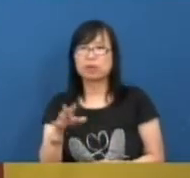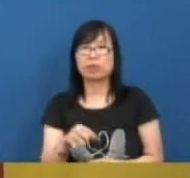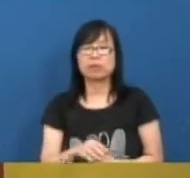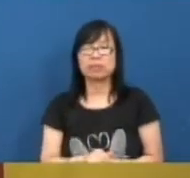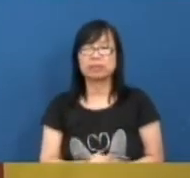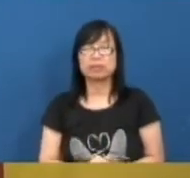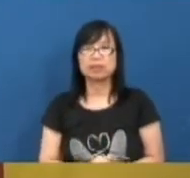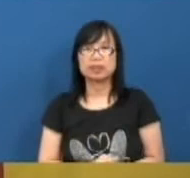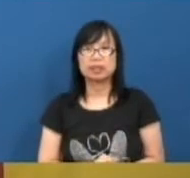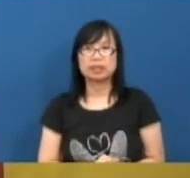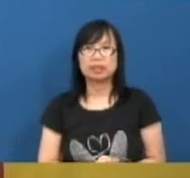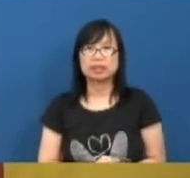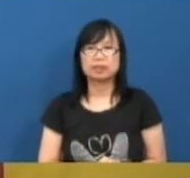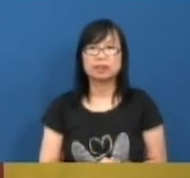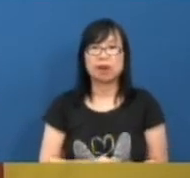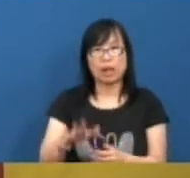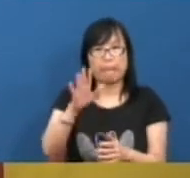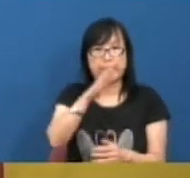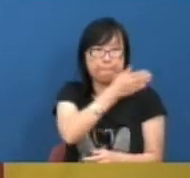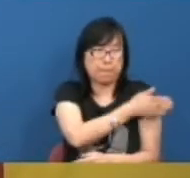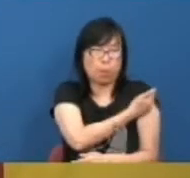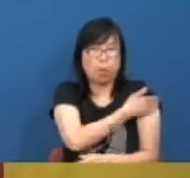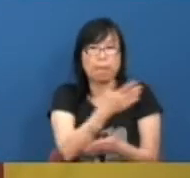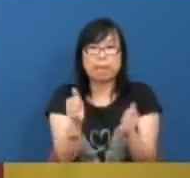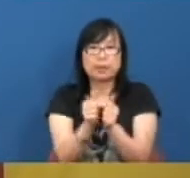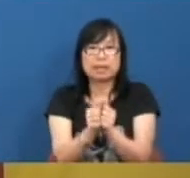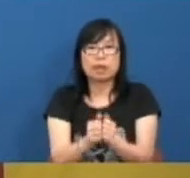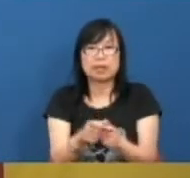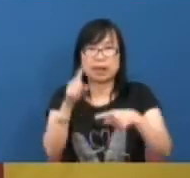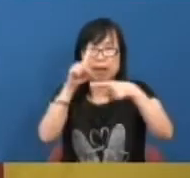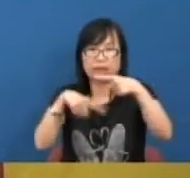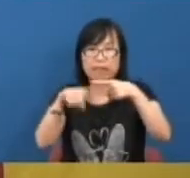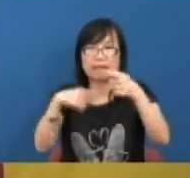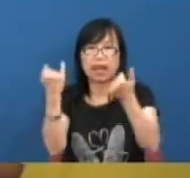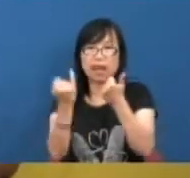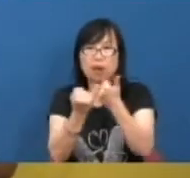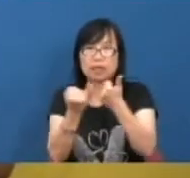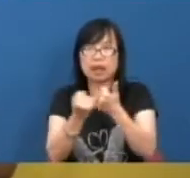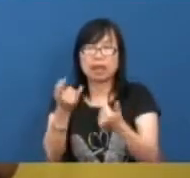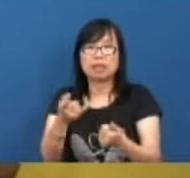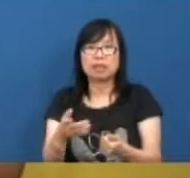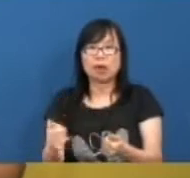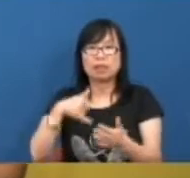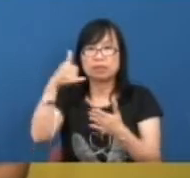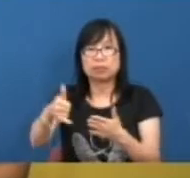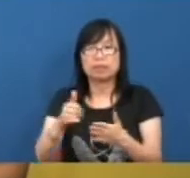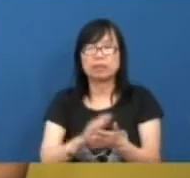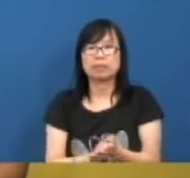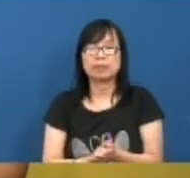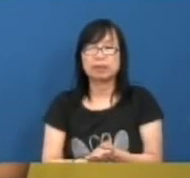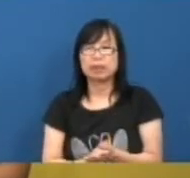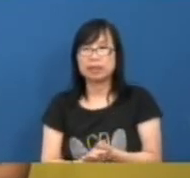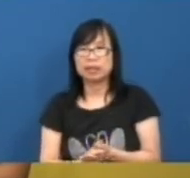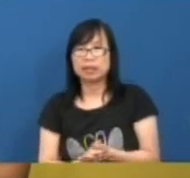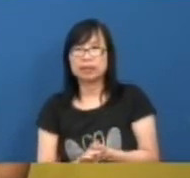些保安的朋友啦，甚至一些大學生是吧，一出來都可能父母就說，喂，不如都